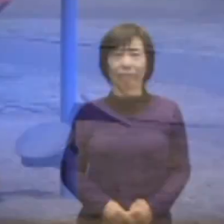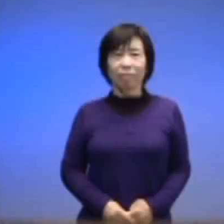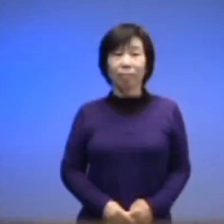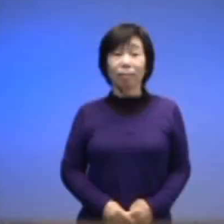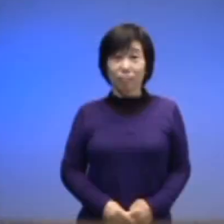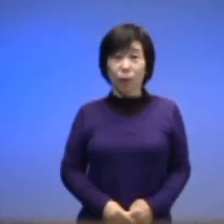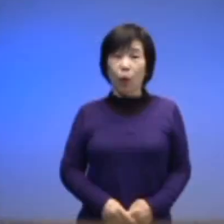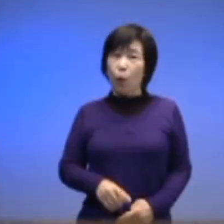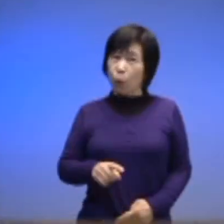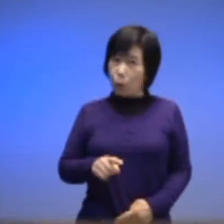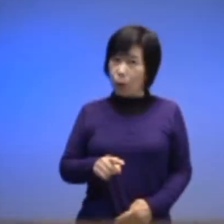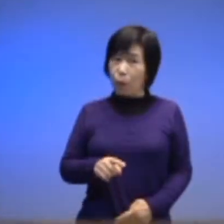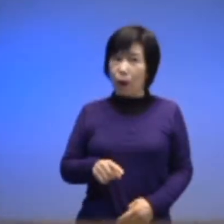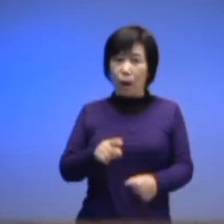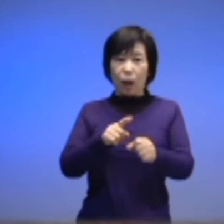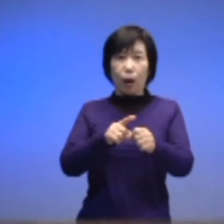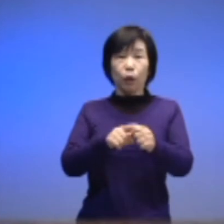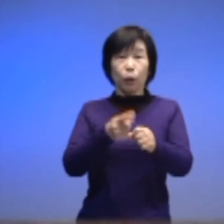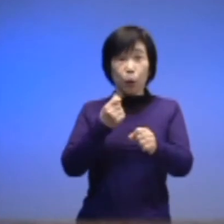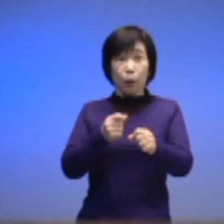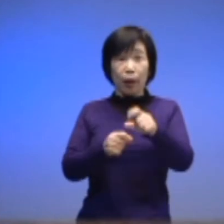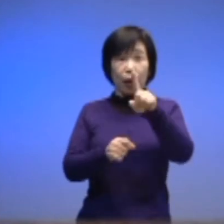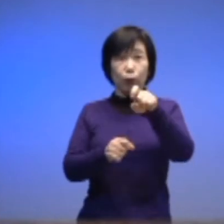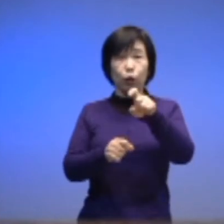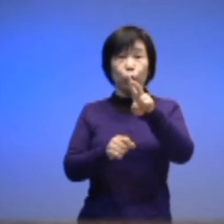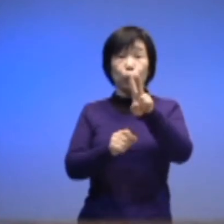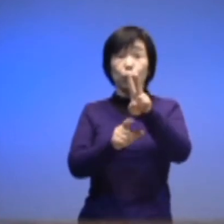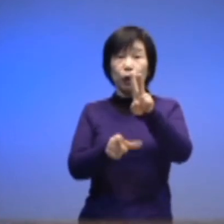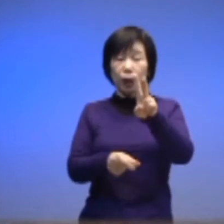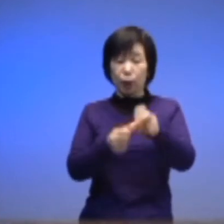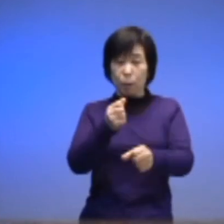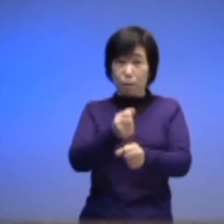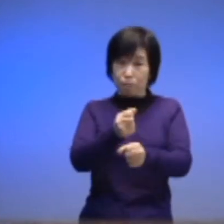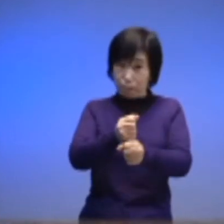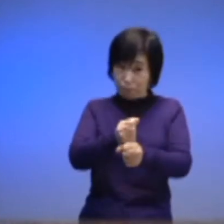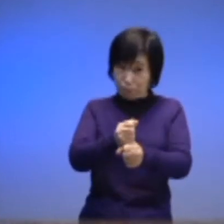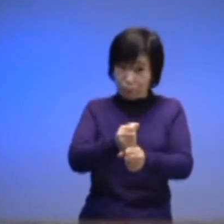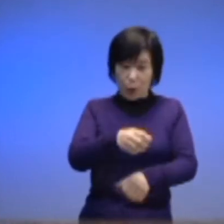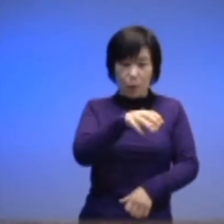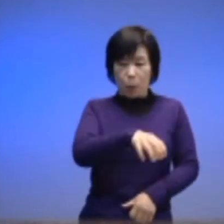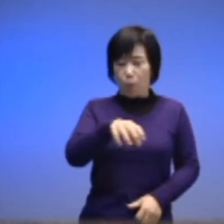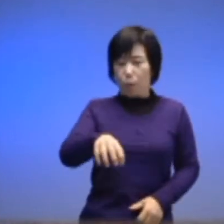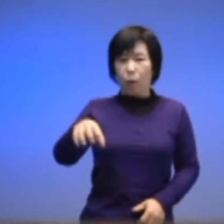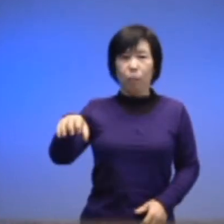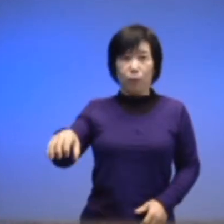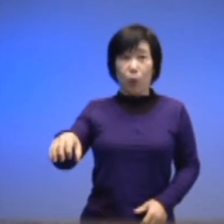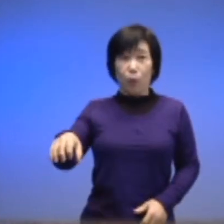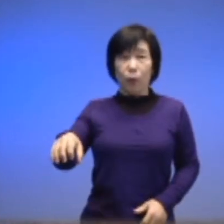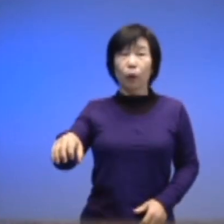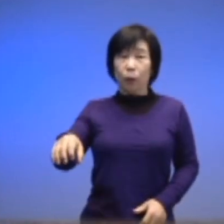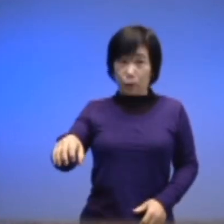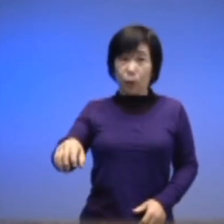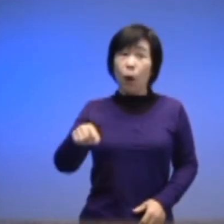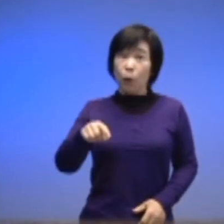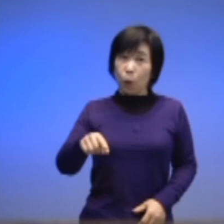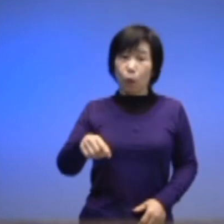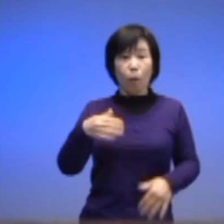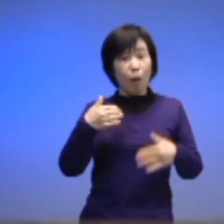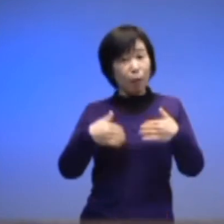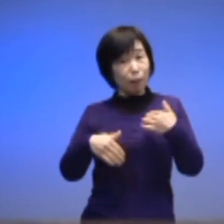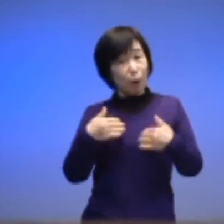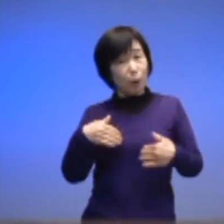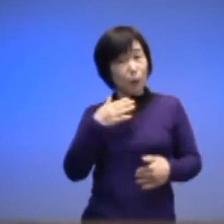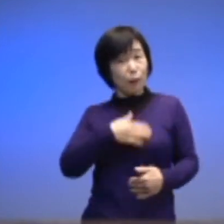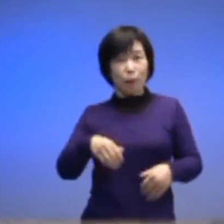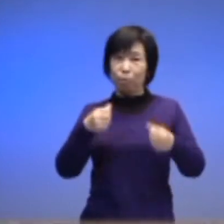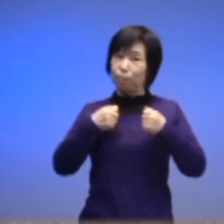この健康遊具、昨年の12月にできたばっかりなんです。これがあれば気兼ねなく健康づくりができ